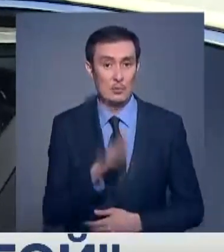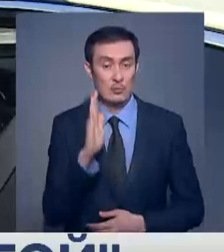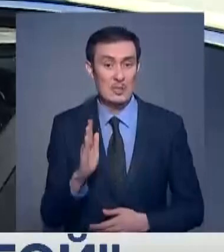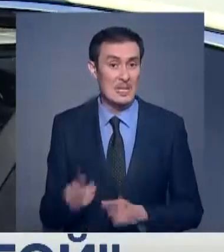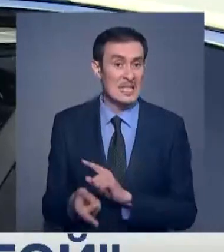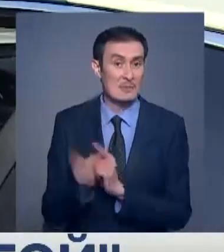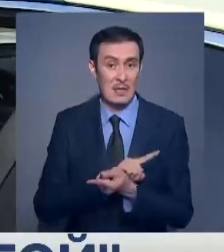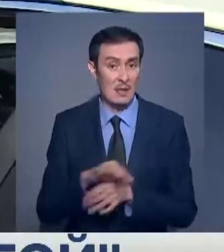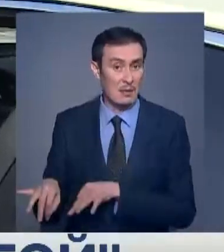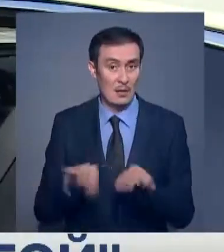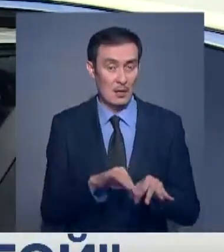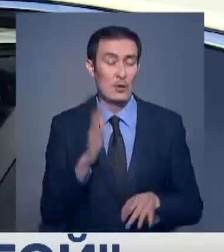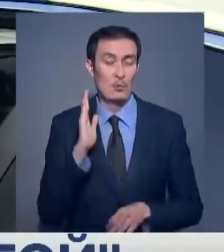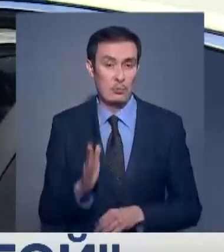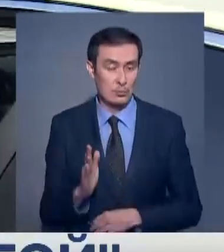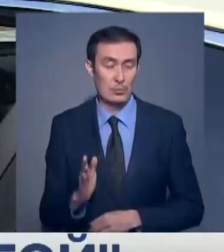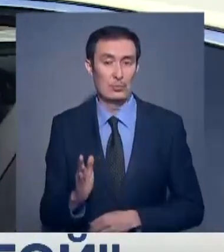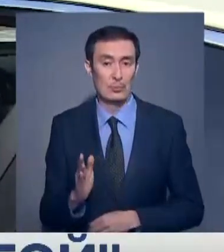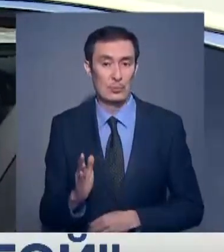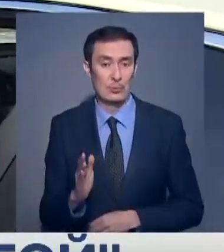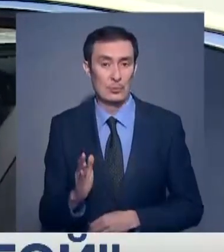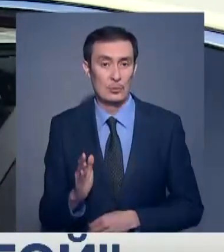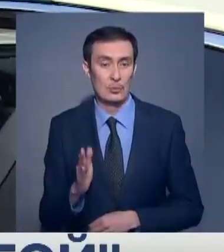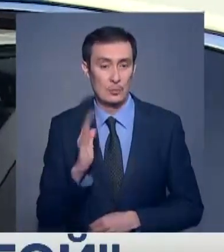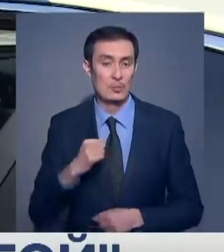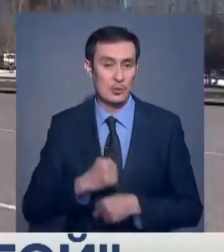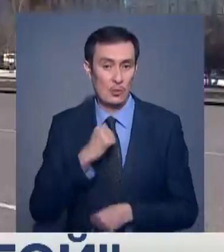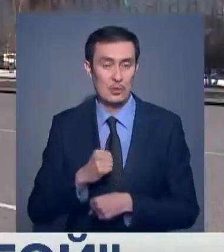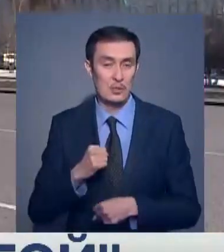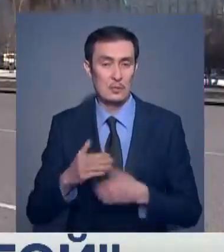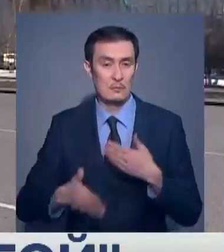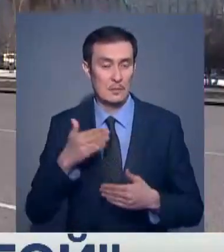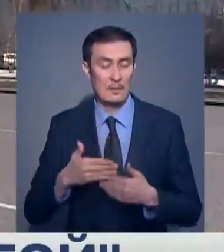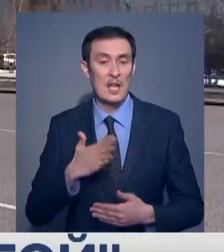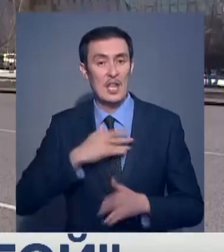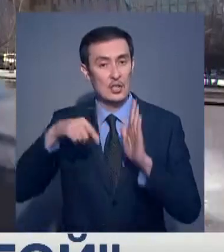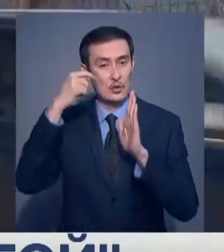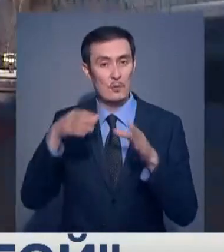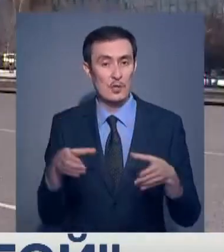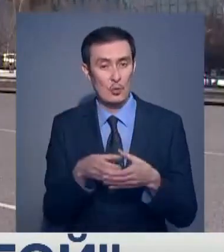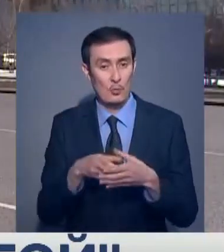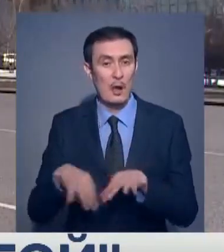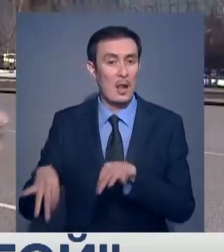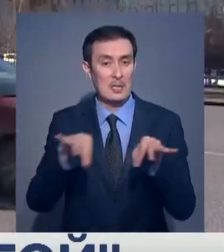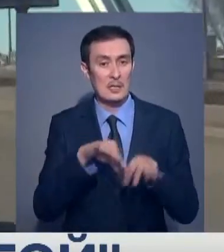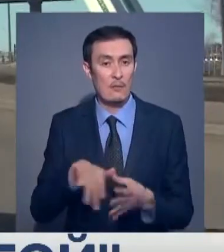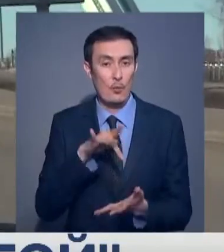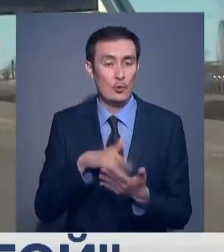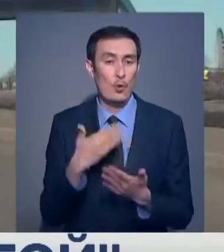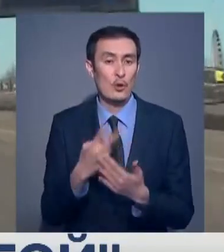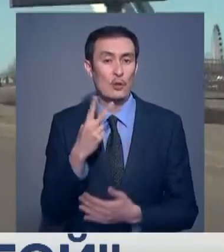уже применяться будет по строгости закона. Наша съемочная группа колесила по городу